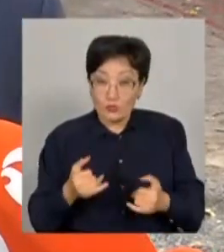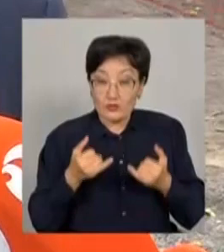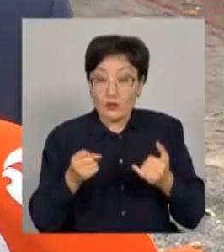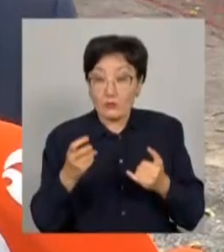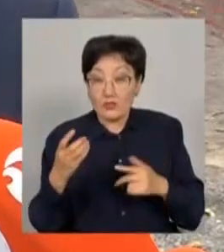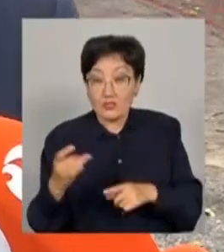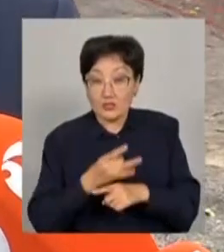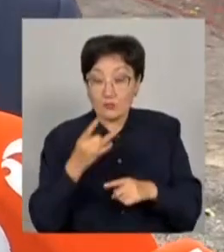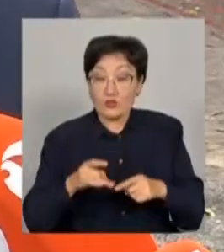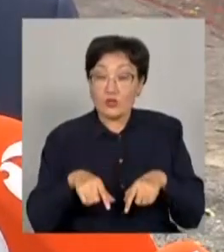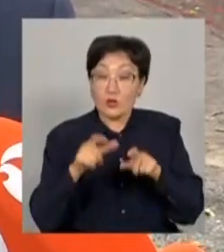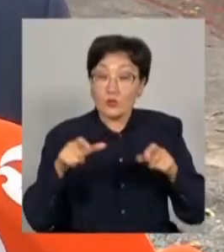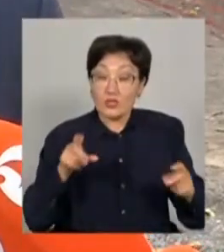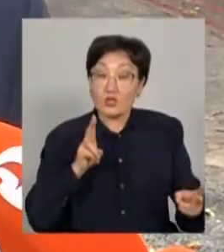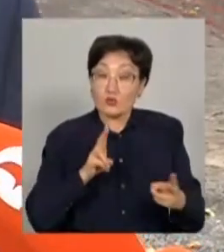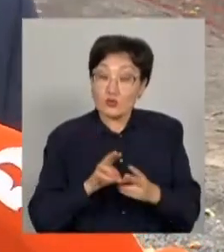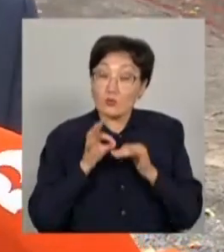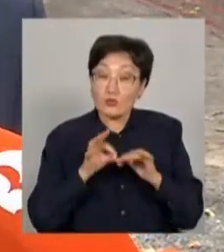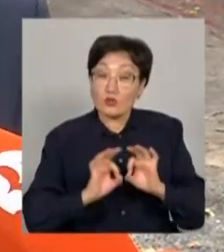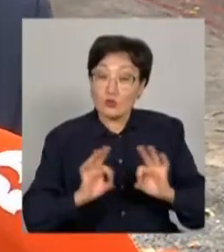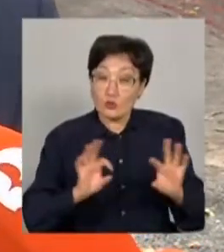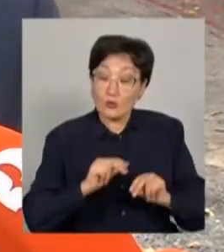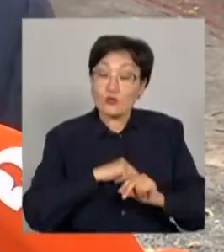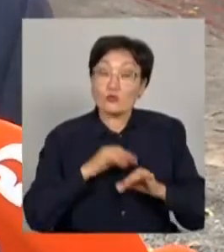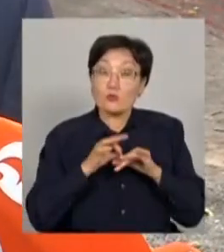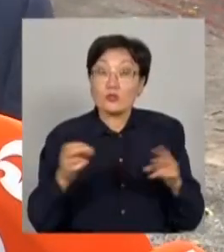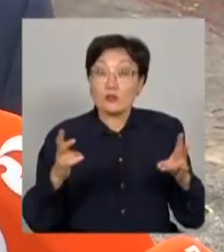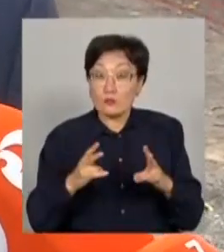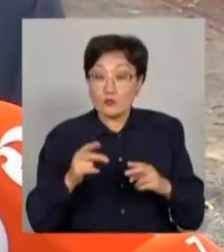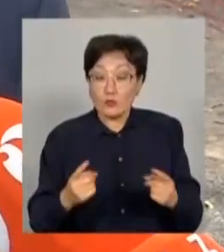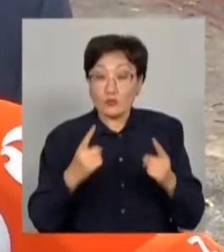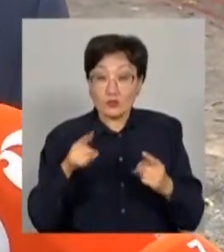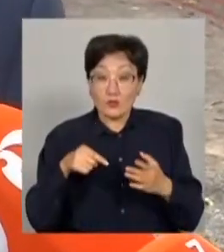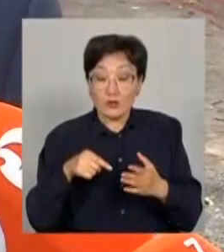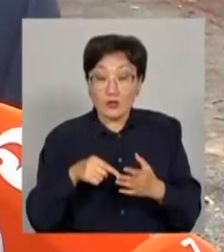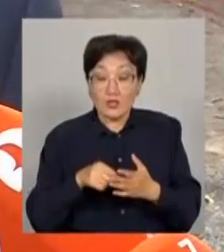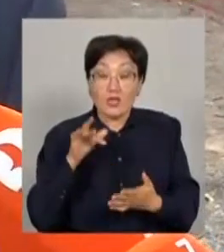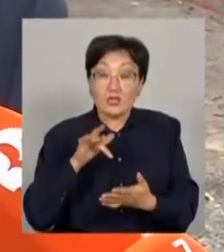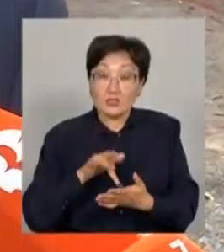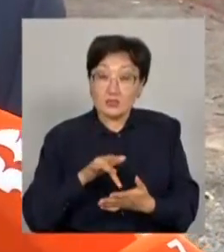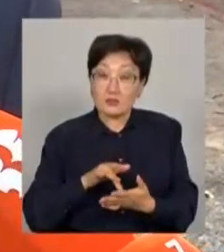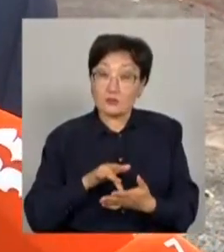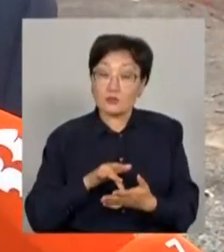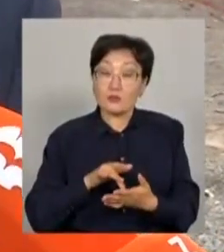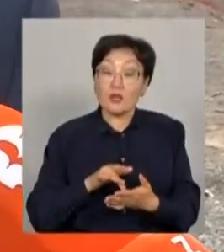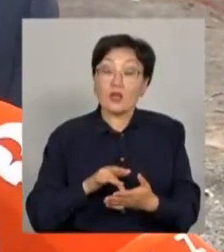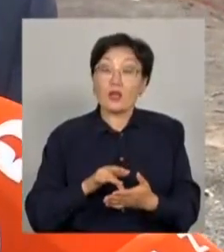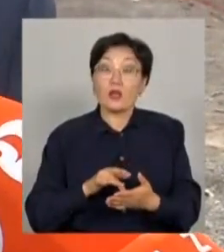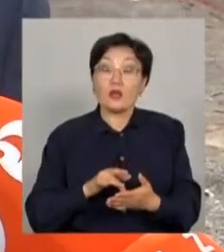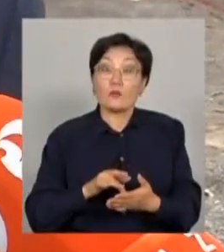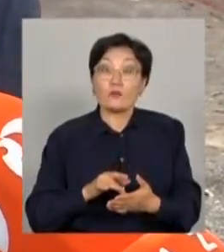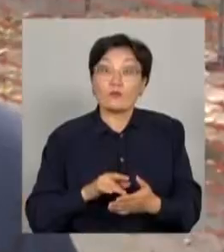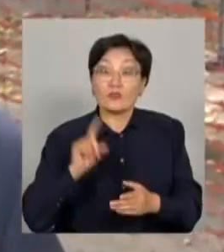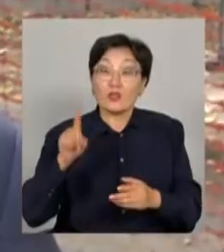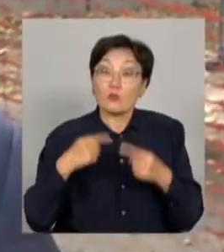бірнеше мәрте тұрғындармен кездесу керек болды, түсіндіру керек болды. Бұл үлкен қала, қаланың қақ ортасы болғандықтан, яғни талаптар